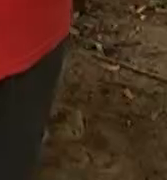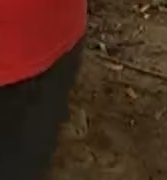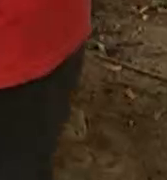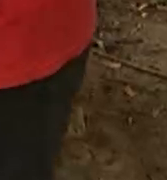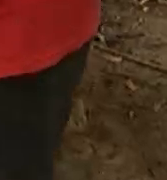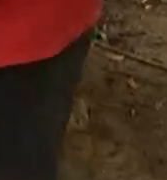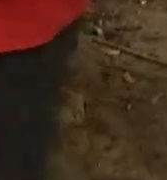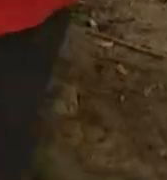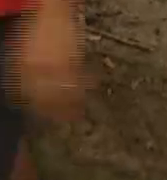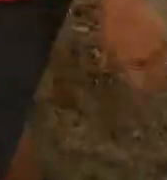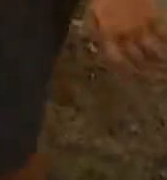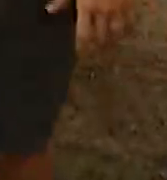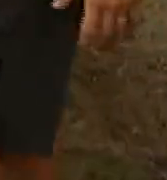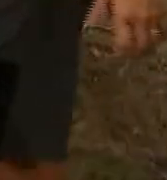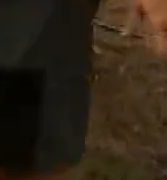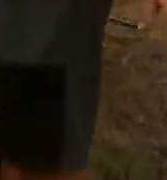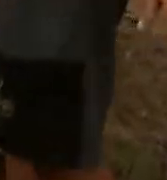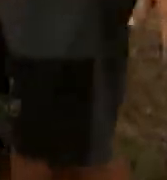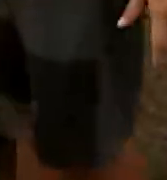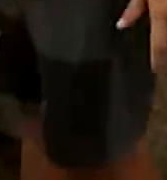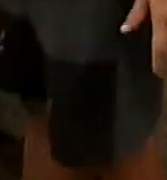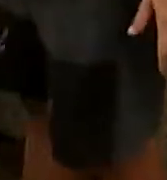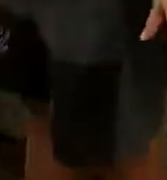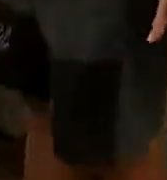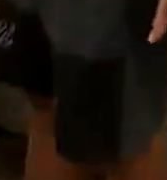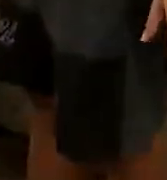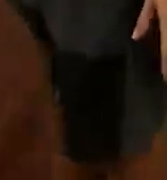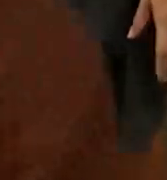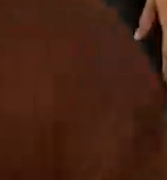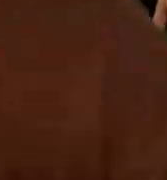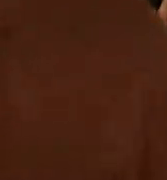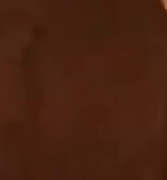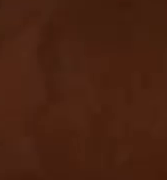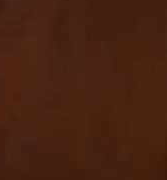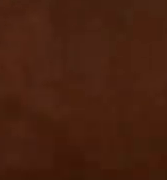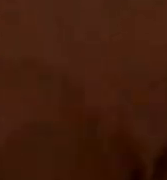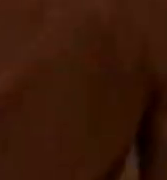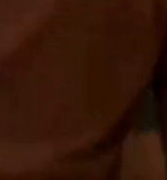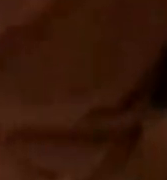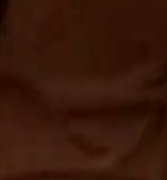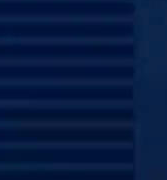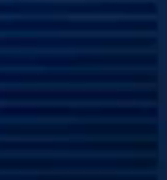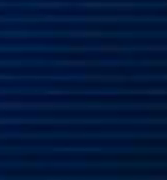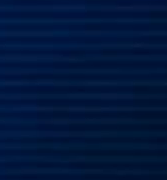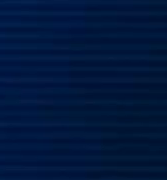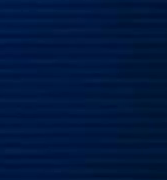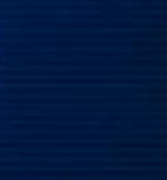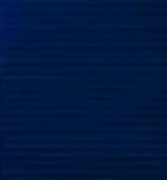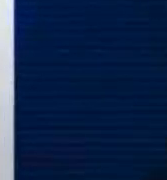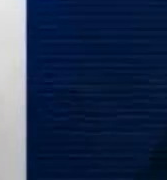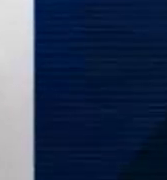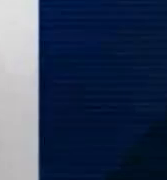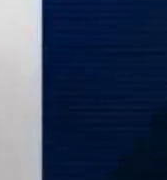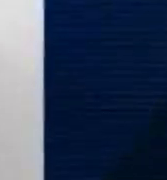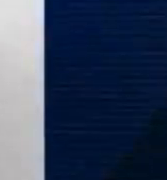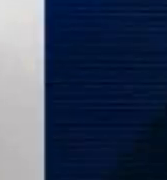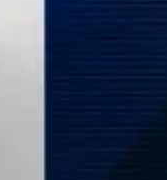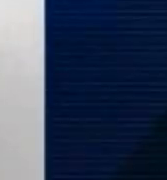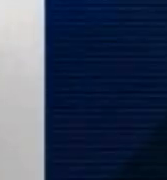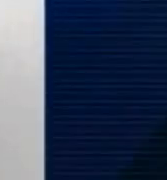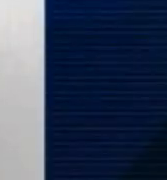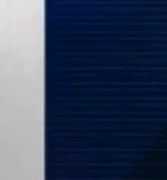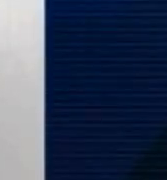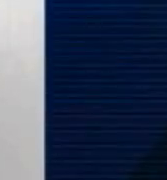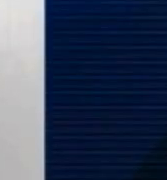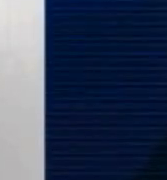rin. Pagdating sa dealer, may 5 pisong dagdag kada kilo para sa ahente. 10 piso naman ang patong pag